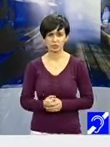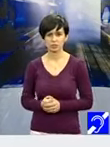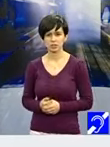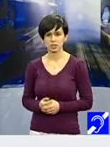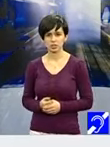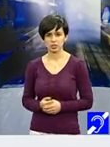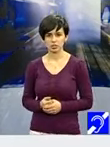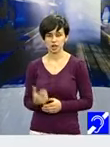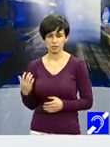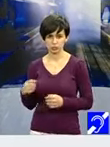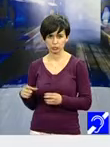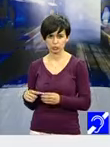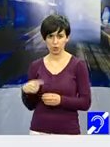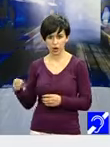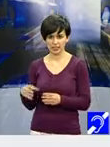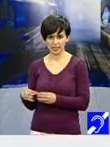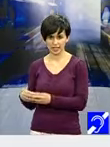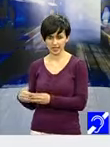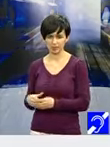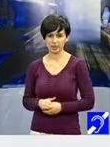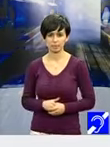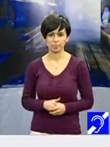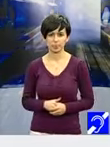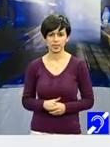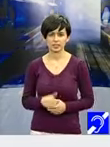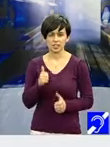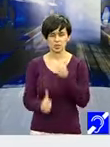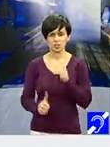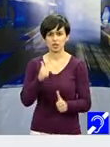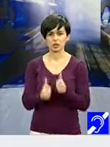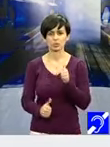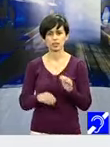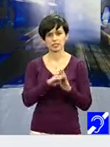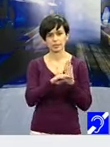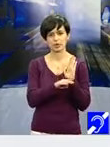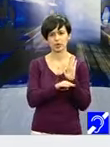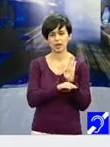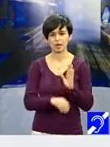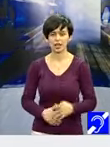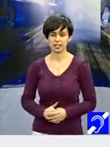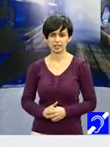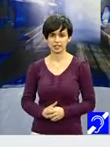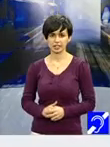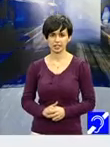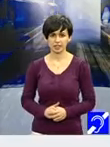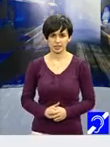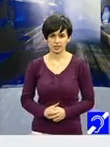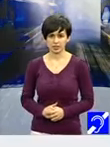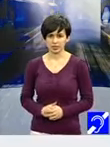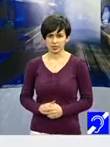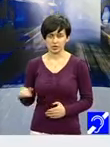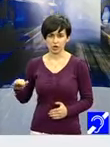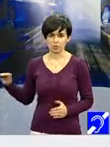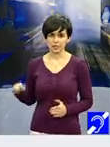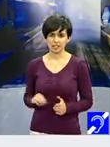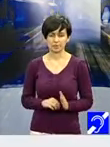Este un concurs de mai mult de programare. Acolo nu va trebui să facem un robot. Acolo copiii au scris un cod. Codul va rula